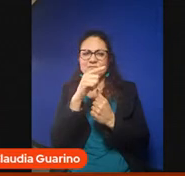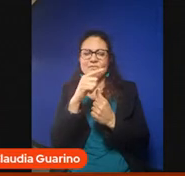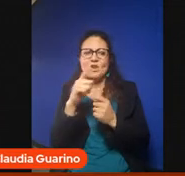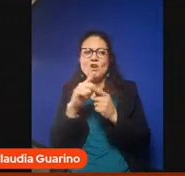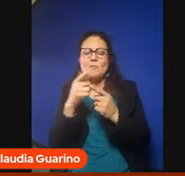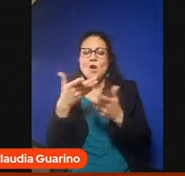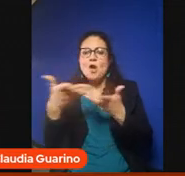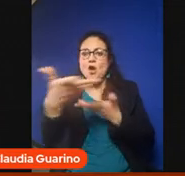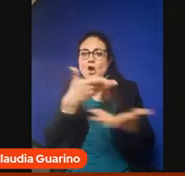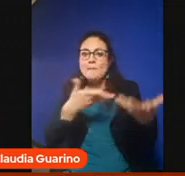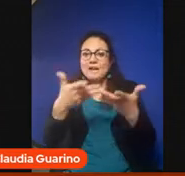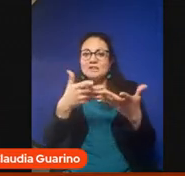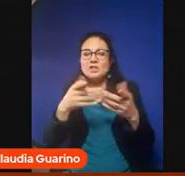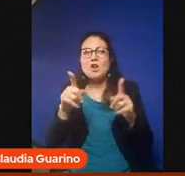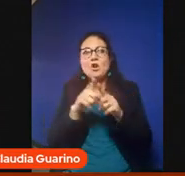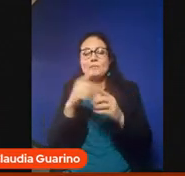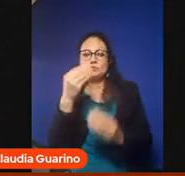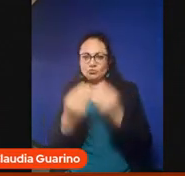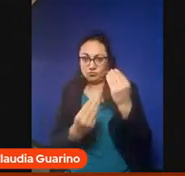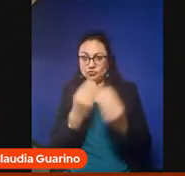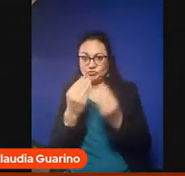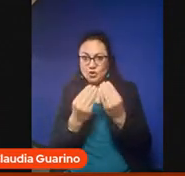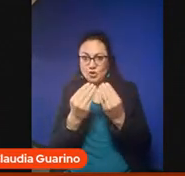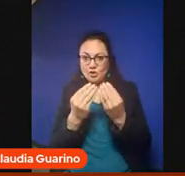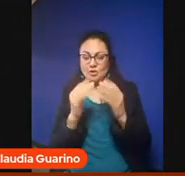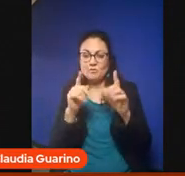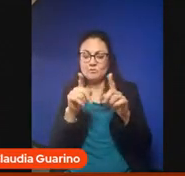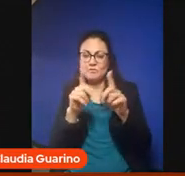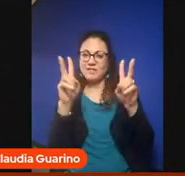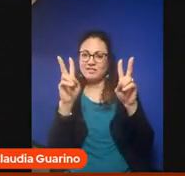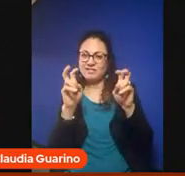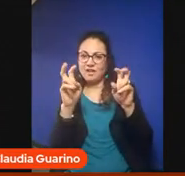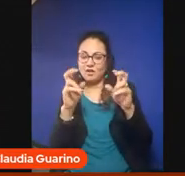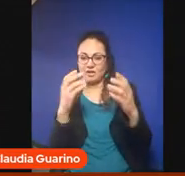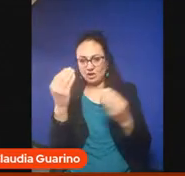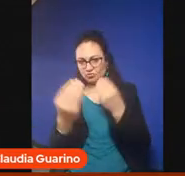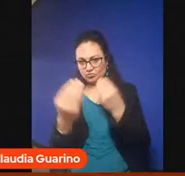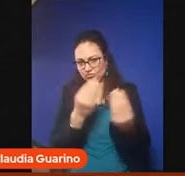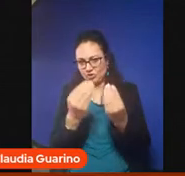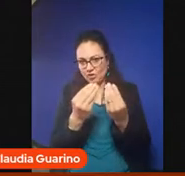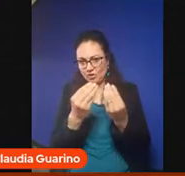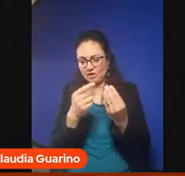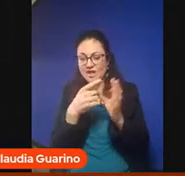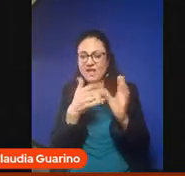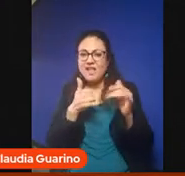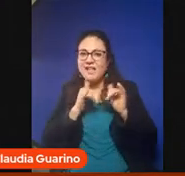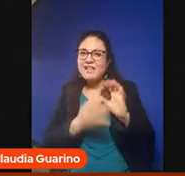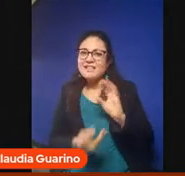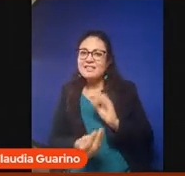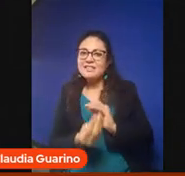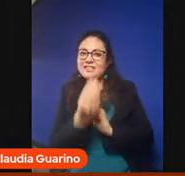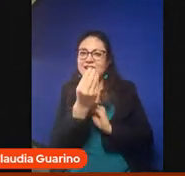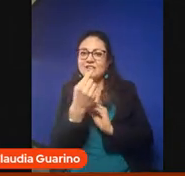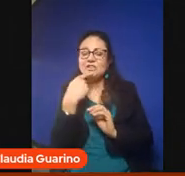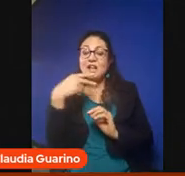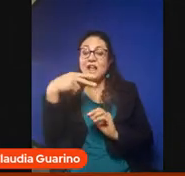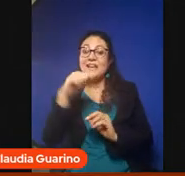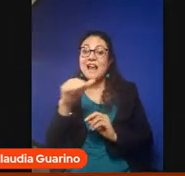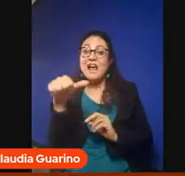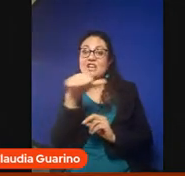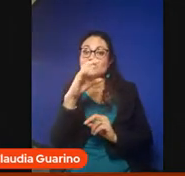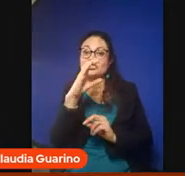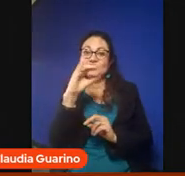è un gioco alla fine, una teoria di un gioco. E Nash, che fu il grande matematico che fa la teoria dei